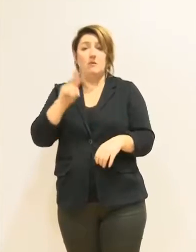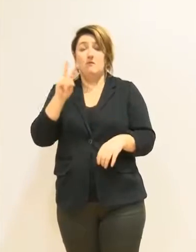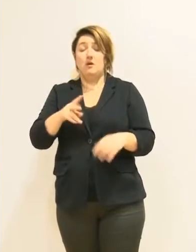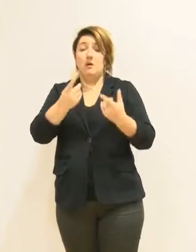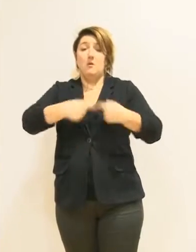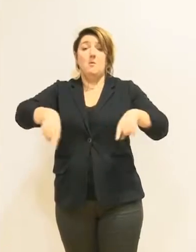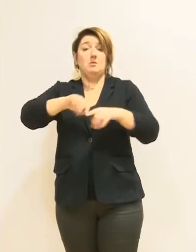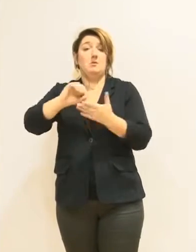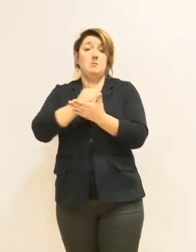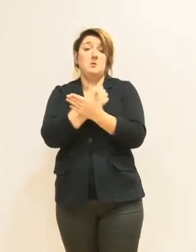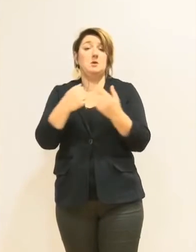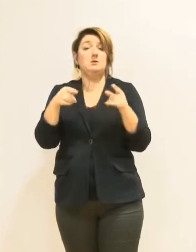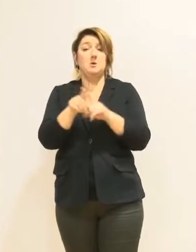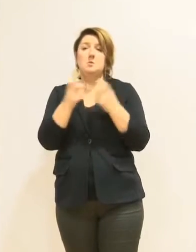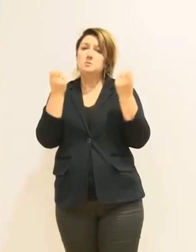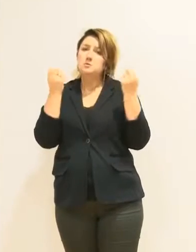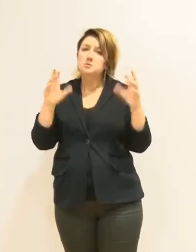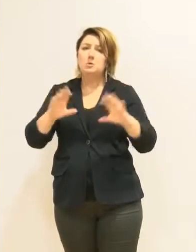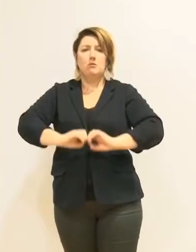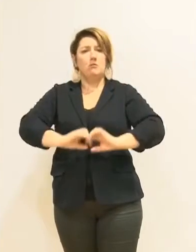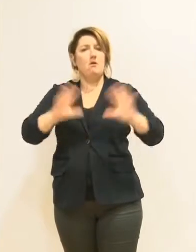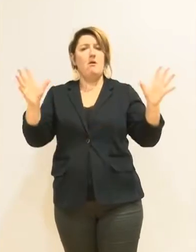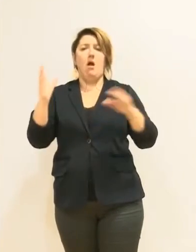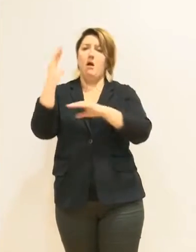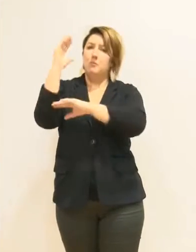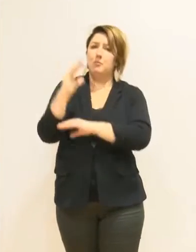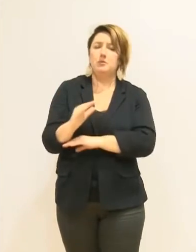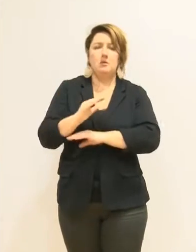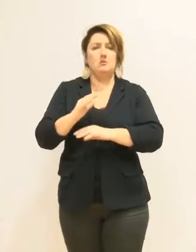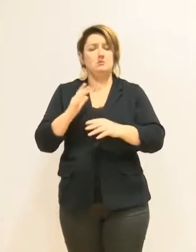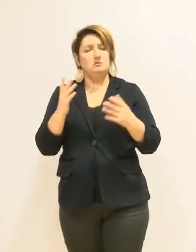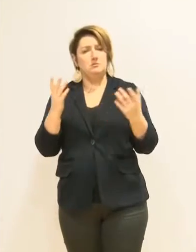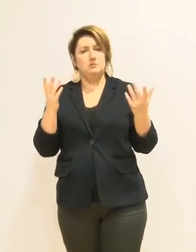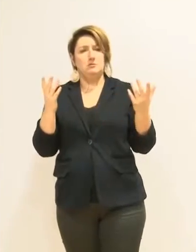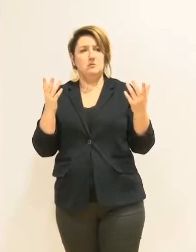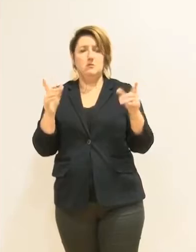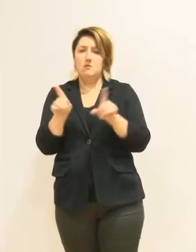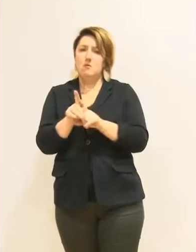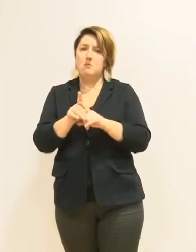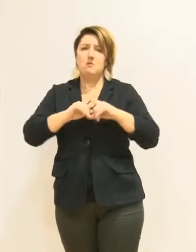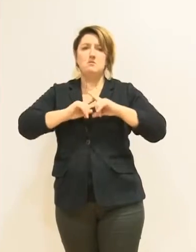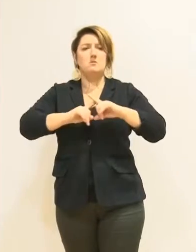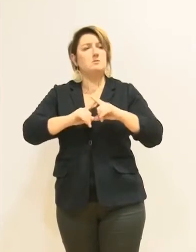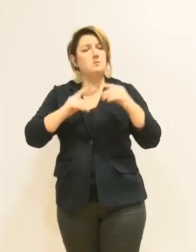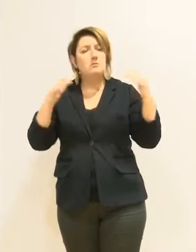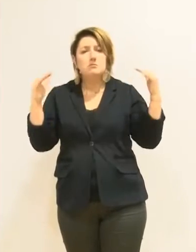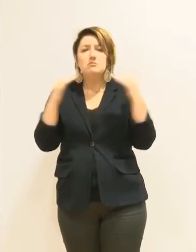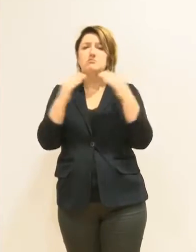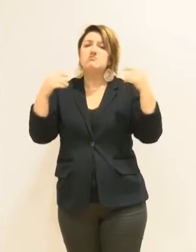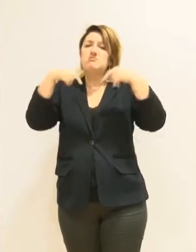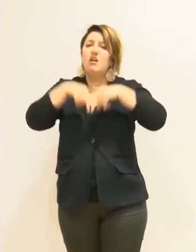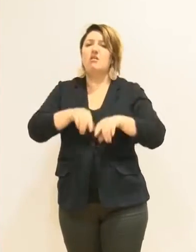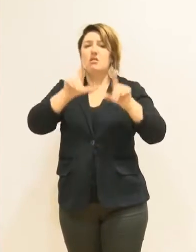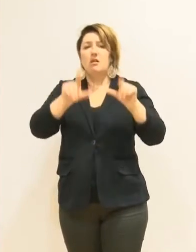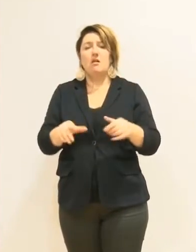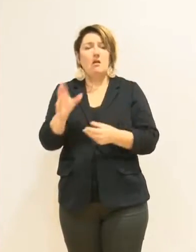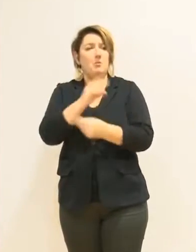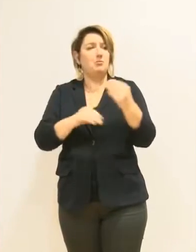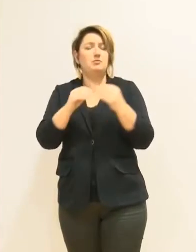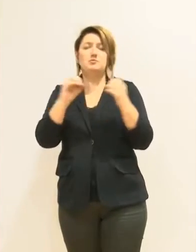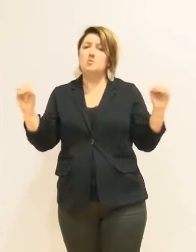de la continuité de la transparence, de l'équité des négociations et de la pérennité de la co-construction de ce